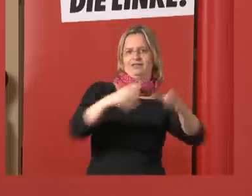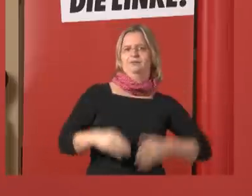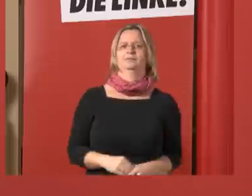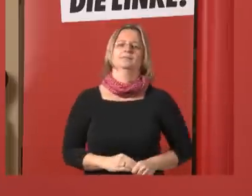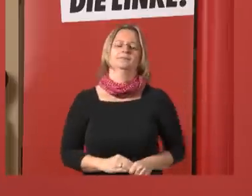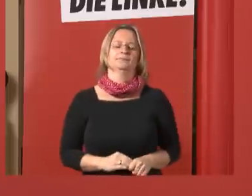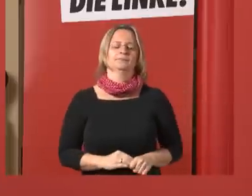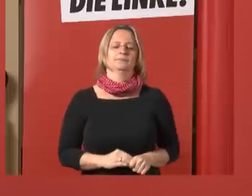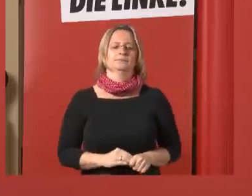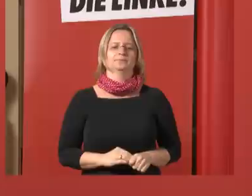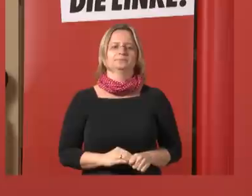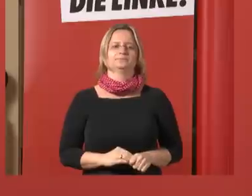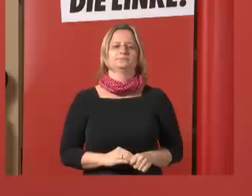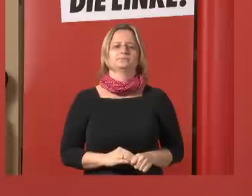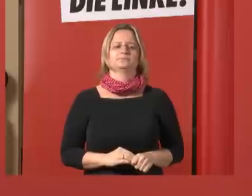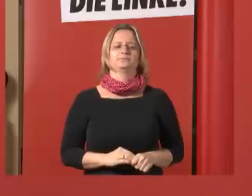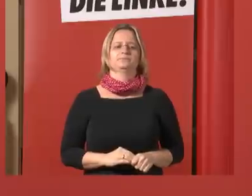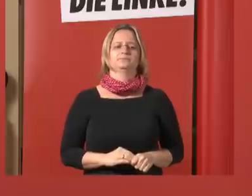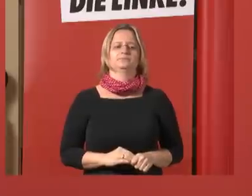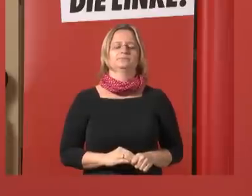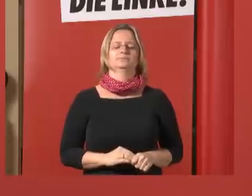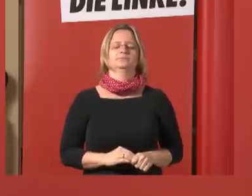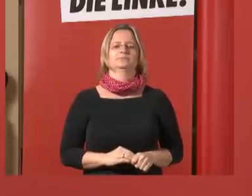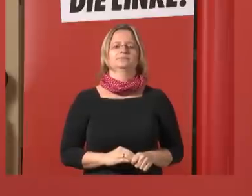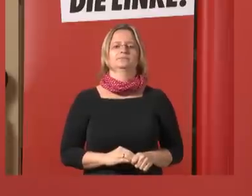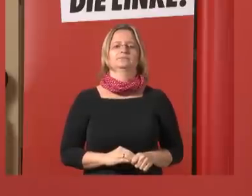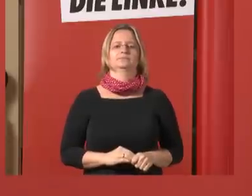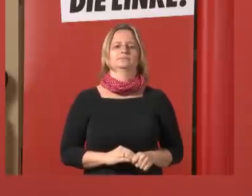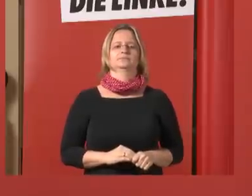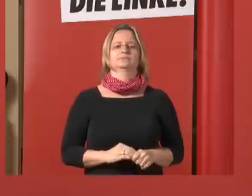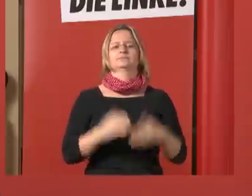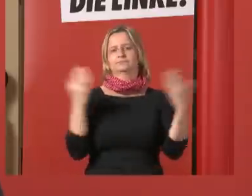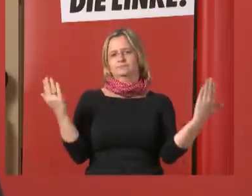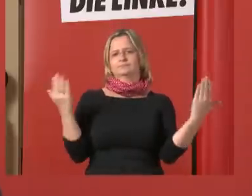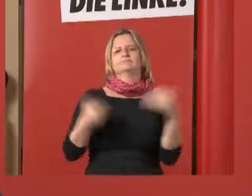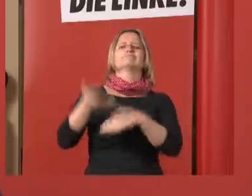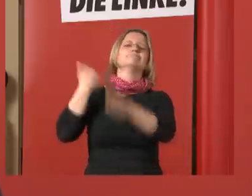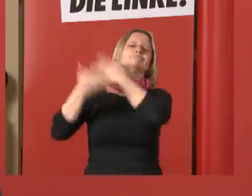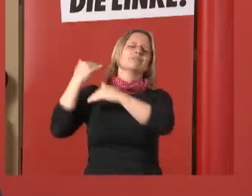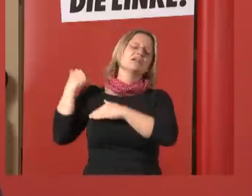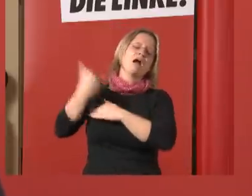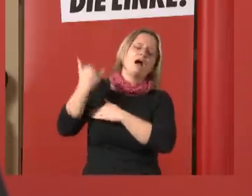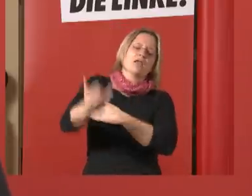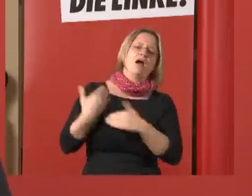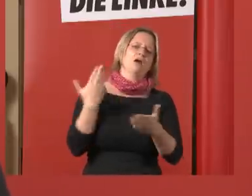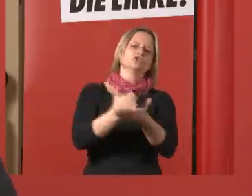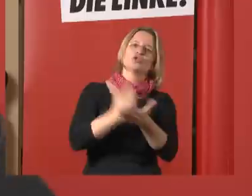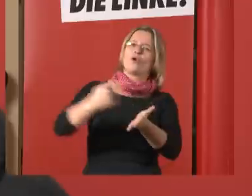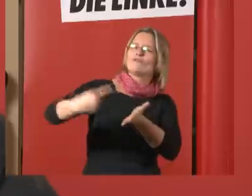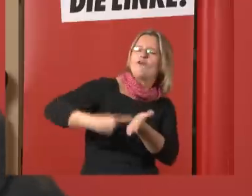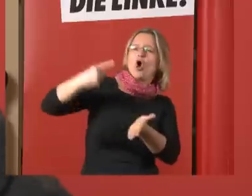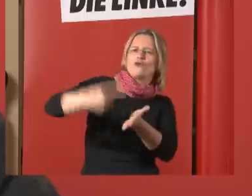gut entfalten können innerhalb der Gesellschaft, als Teil der Gesellschaft. Und da muss ich,